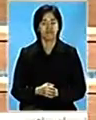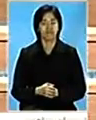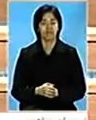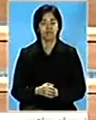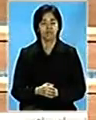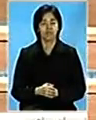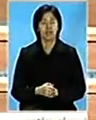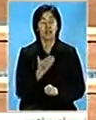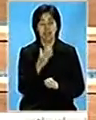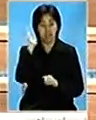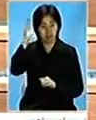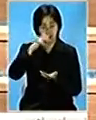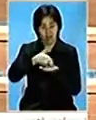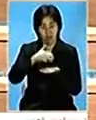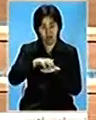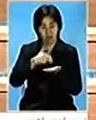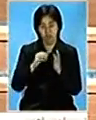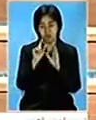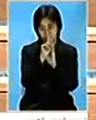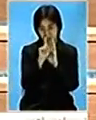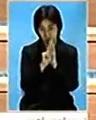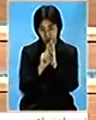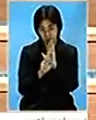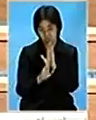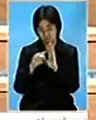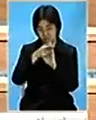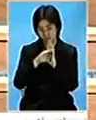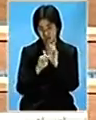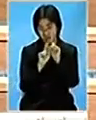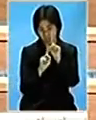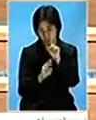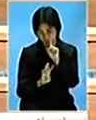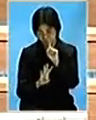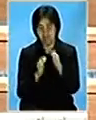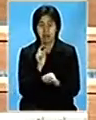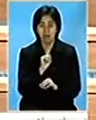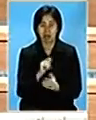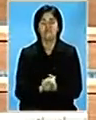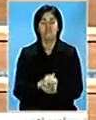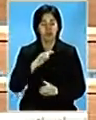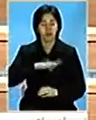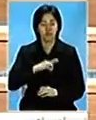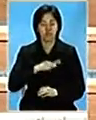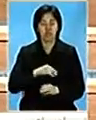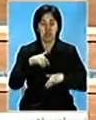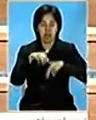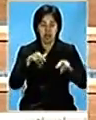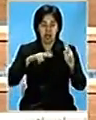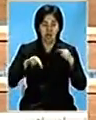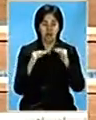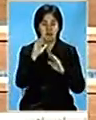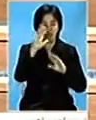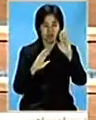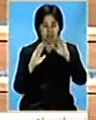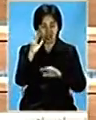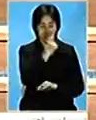ที่ท่านประกาศเอาไว้4ข้อในข้อที่1มีจิตสำนึกและศรัทธาการปกครองในระบบประชาธิปไตยอันมีพระมหาก